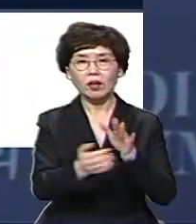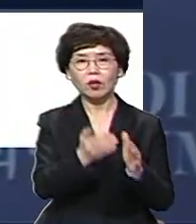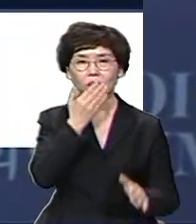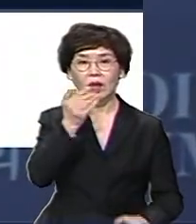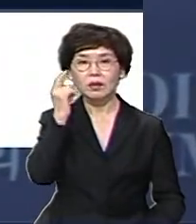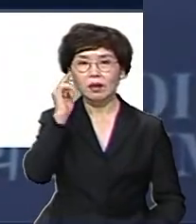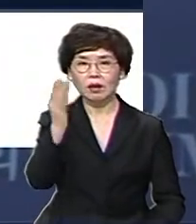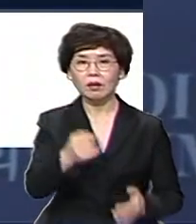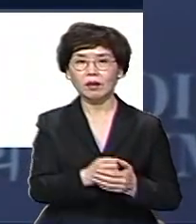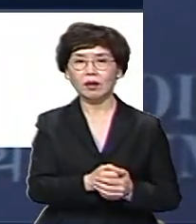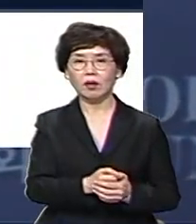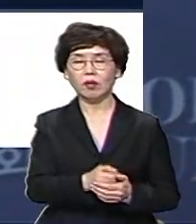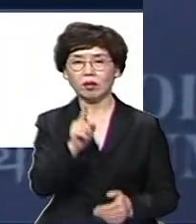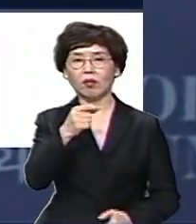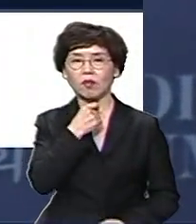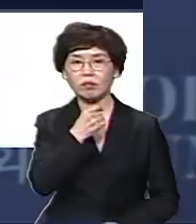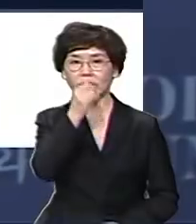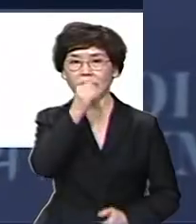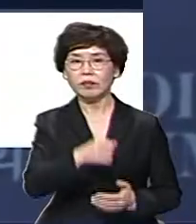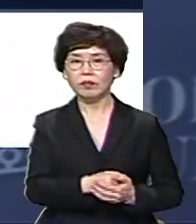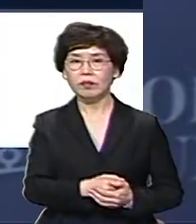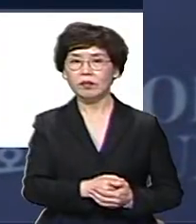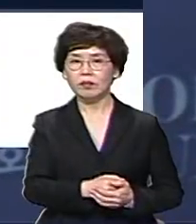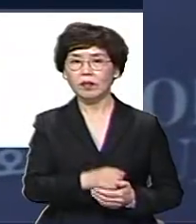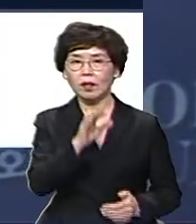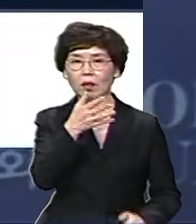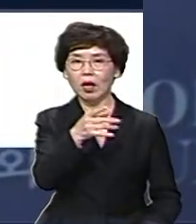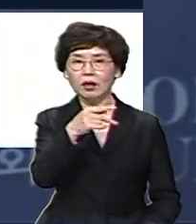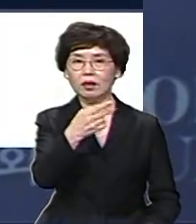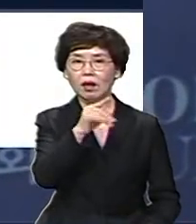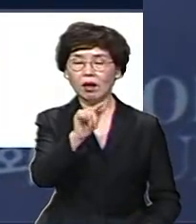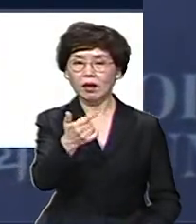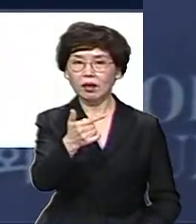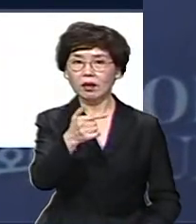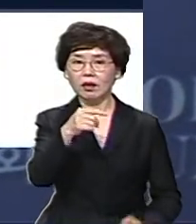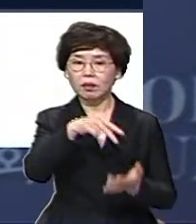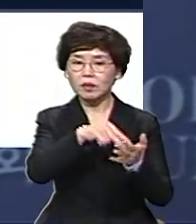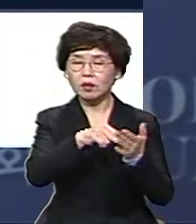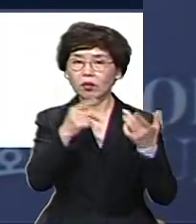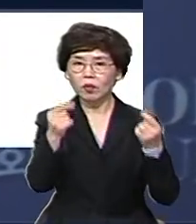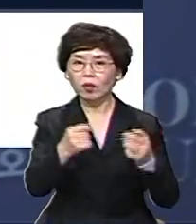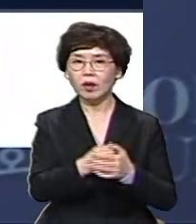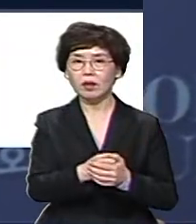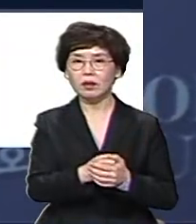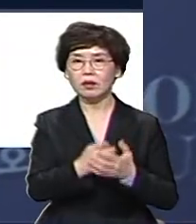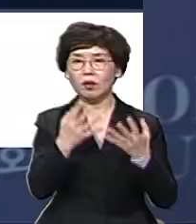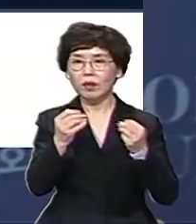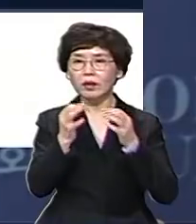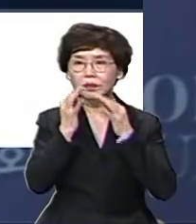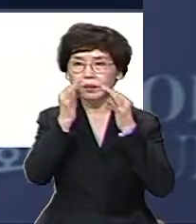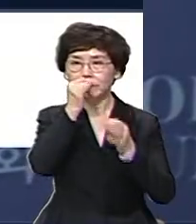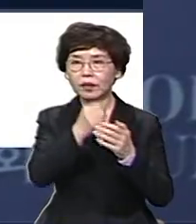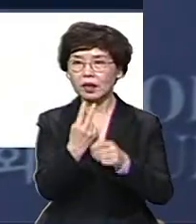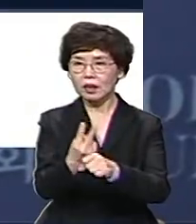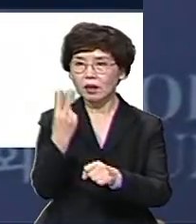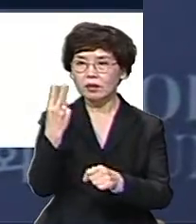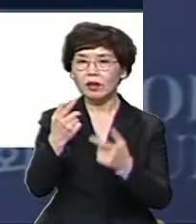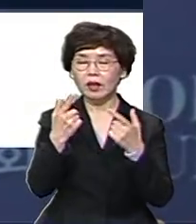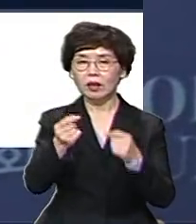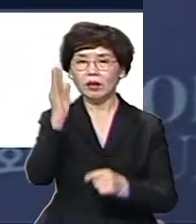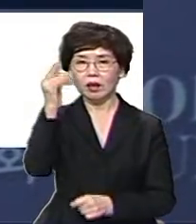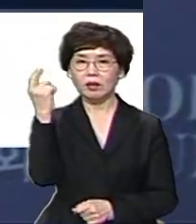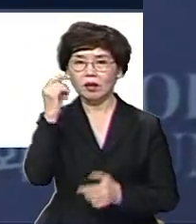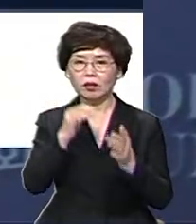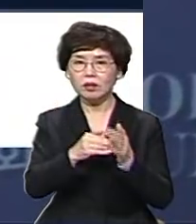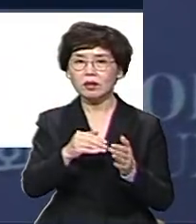것들이 팔레스타인과 이스라엘 관계가 전 세계 어떤 딜보다도 가장 험한 어려운 딜이다라고 들어왔습니다. 그렇지만 팔레스타인과 이스라엘